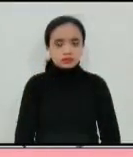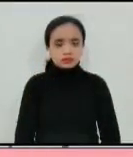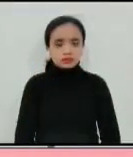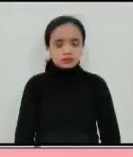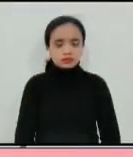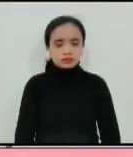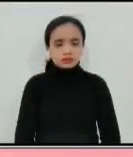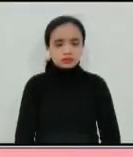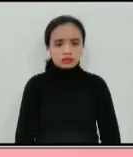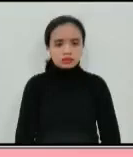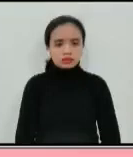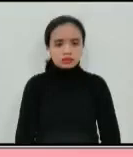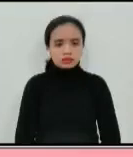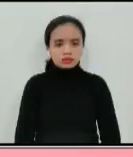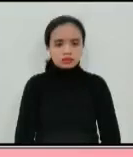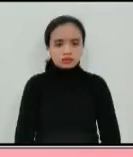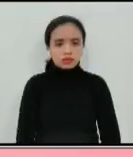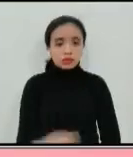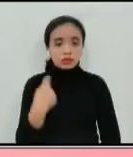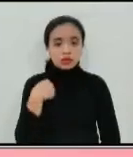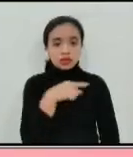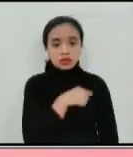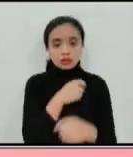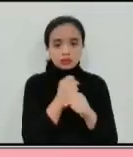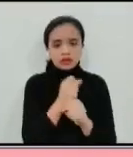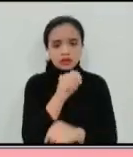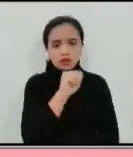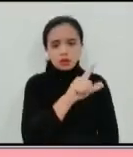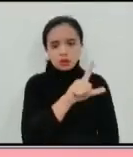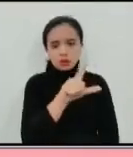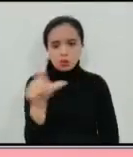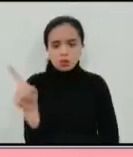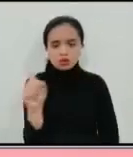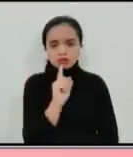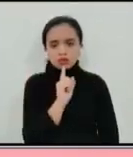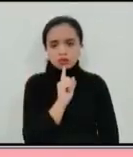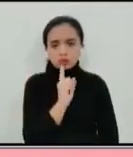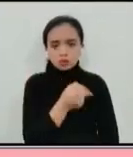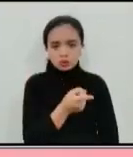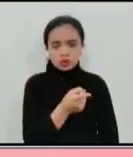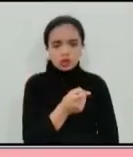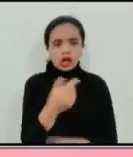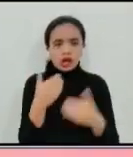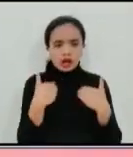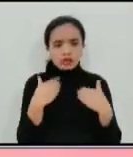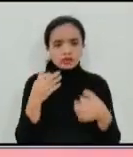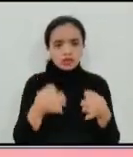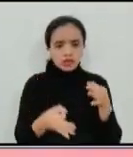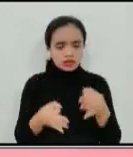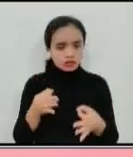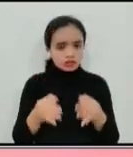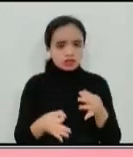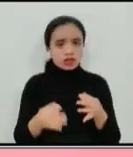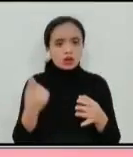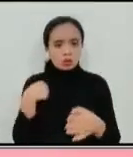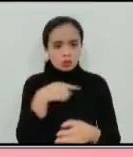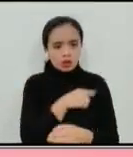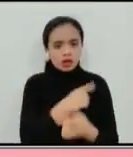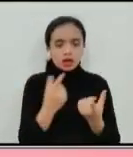We assure you na lahat po ito ay talagang may hustisya po rito. We will do our job with the National Police